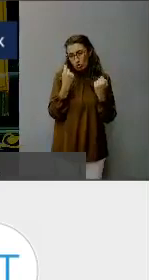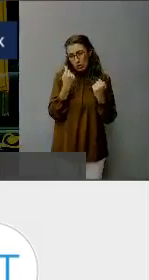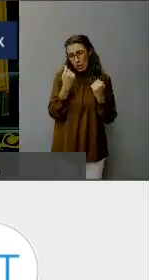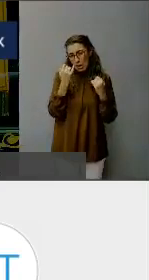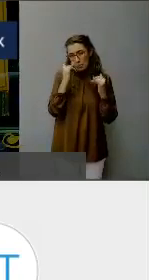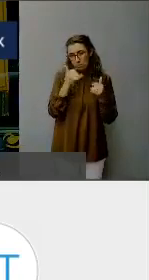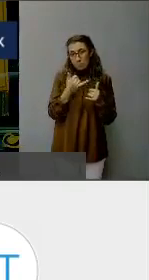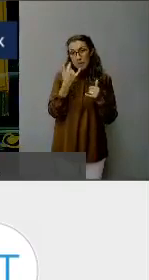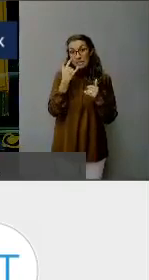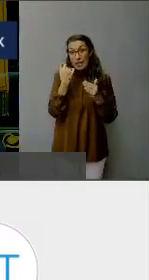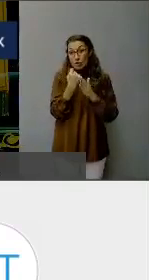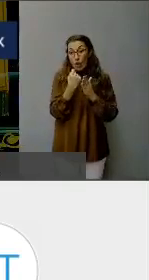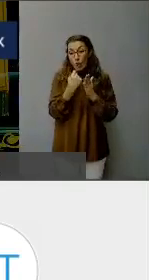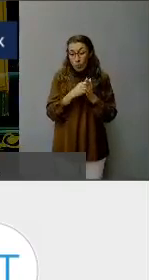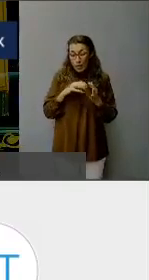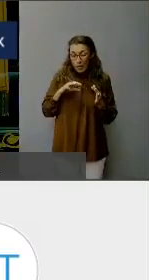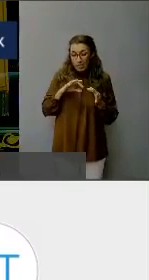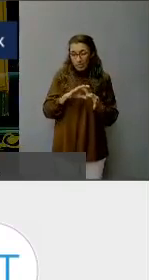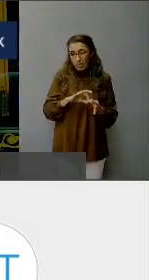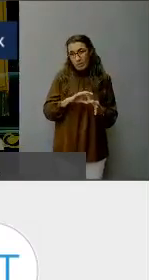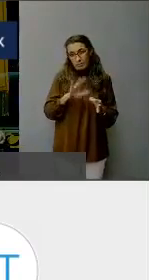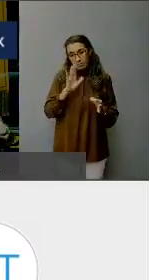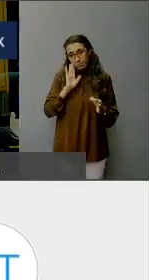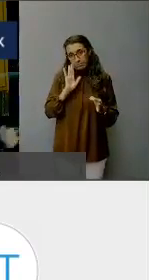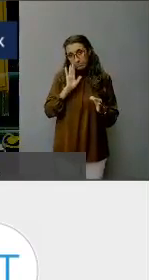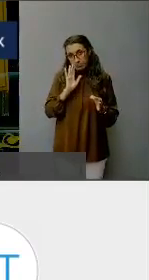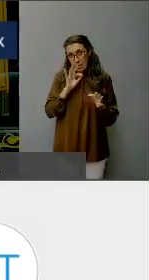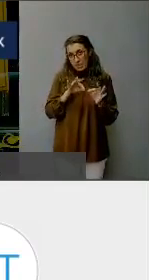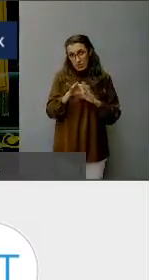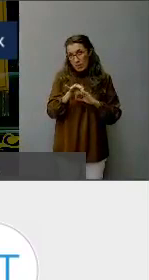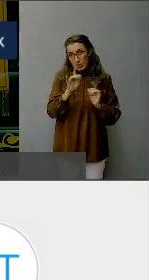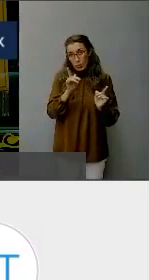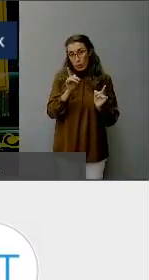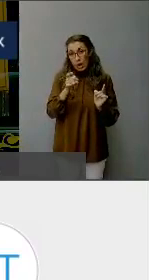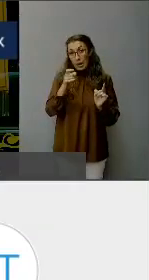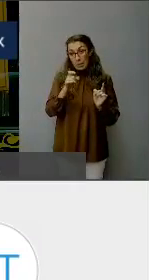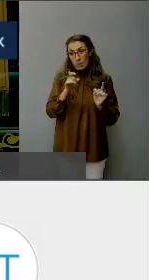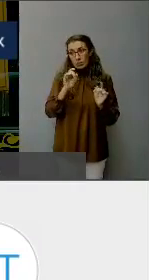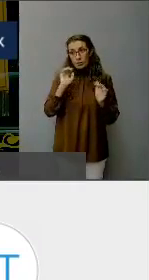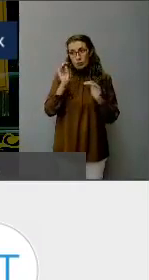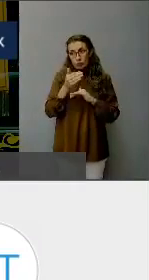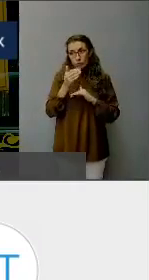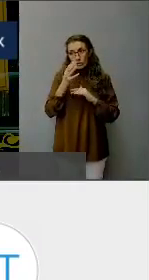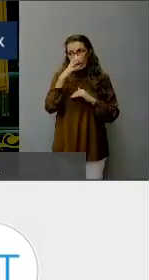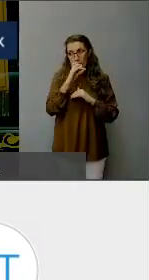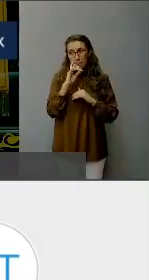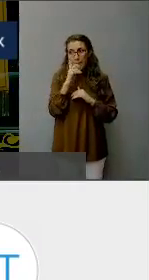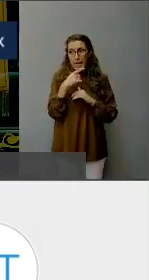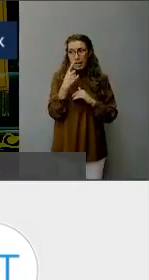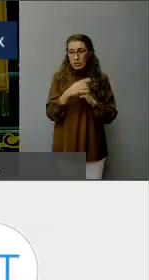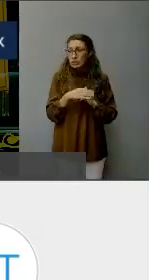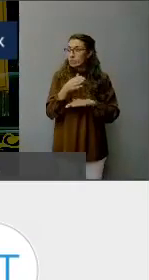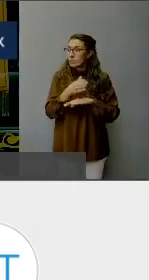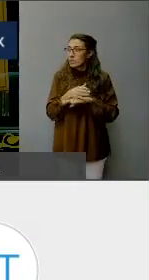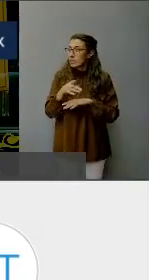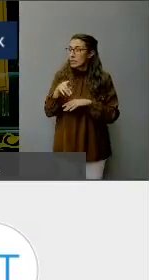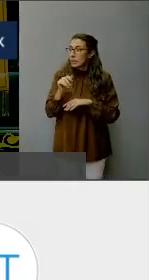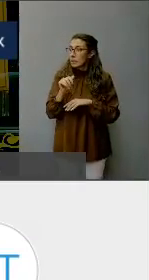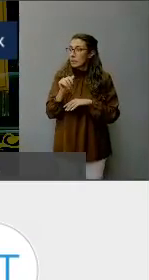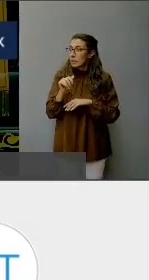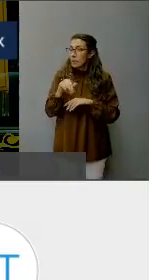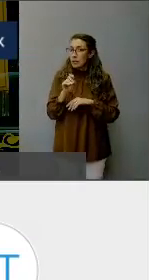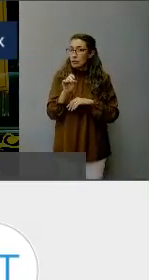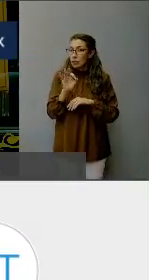state più sui documenti facilitate anche la la comprensione da parte di tutti grazie consigliere pandolfo quindi a lei